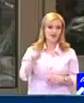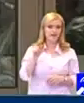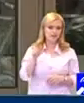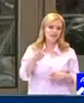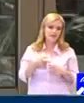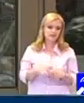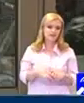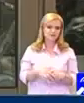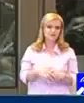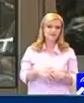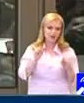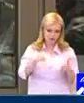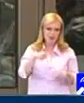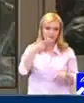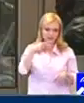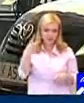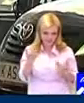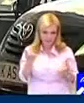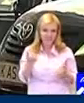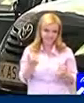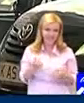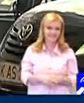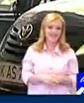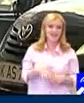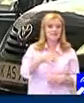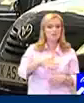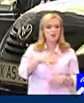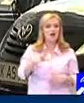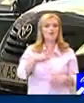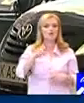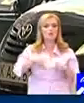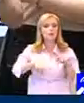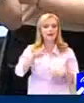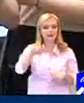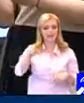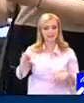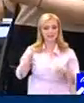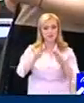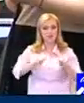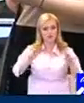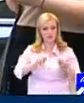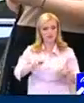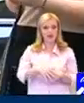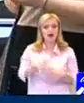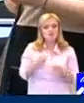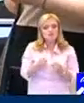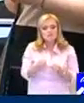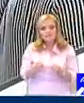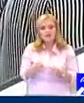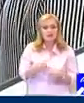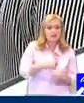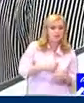Acolo, я ж могу говорить на русском, правильно? Cei mai emoționați au fost însă părinții și profesorii. Aceștia le-au ținut pumnii